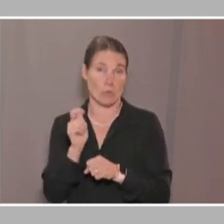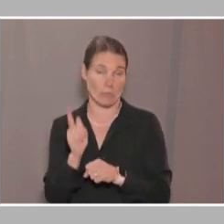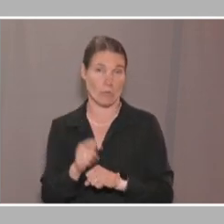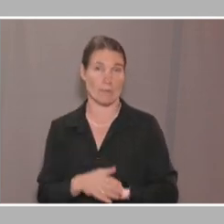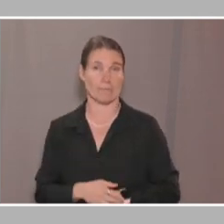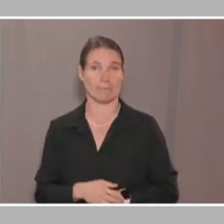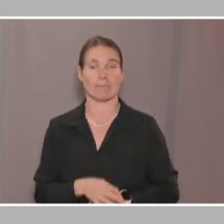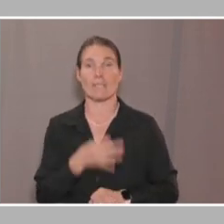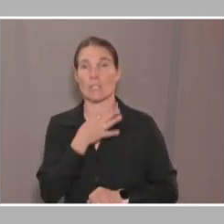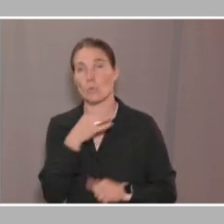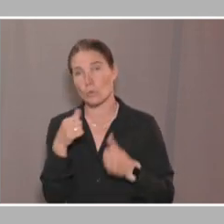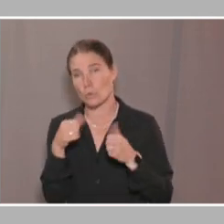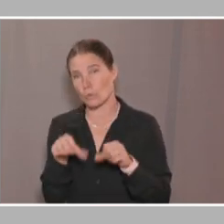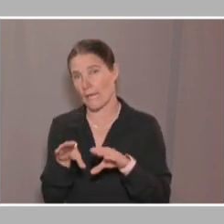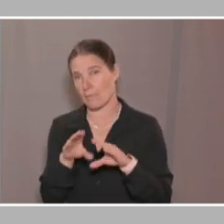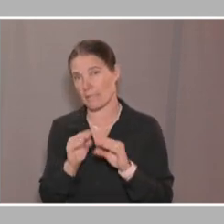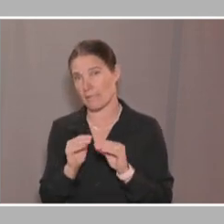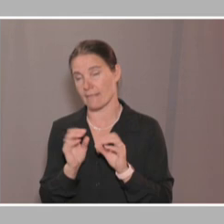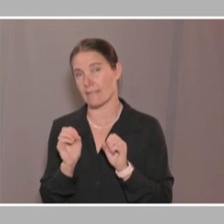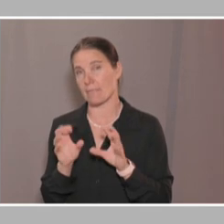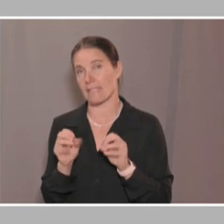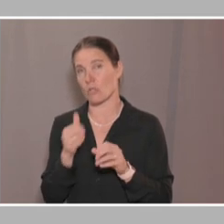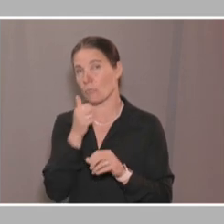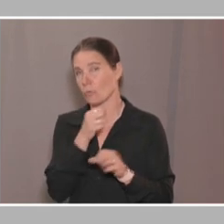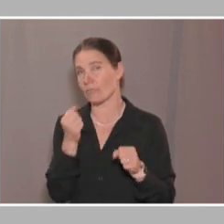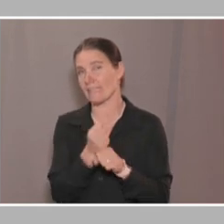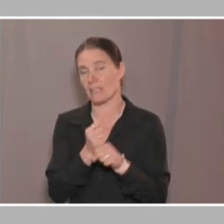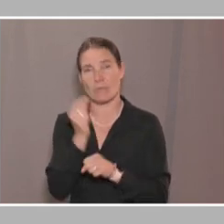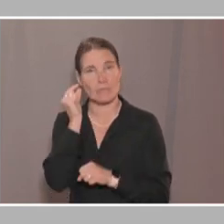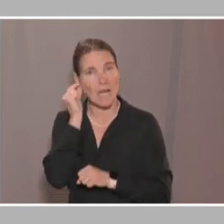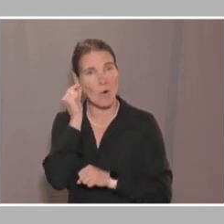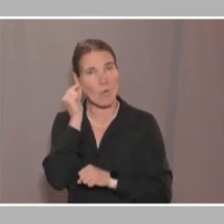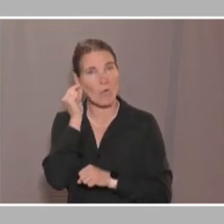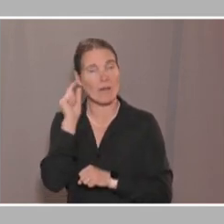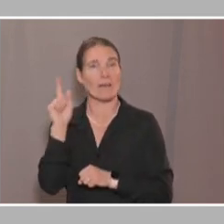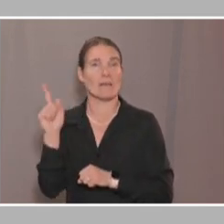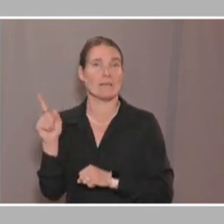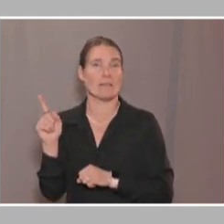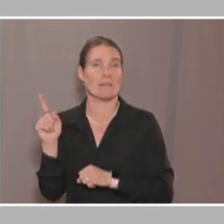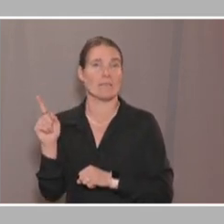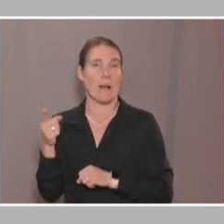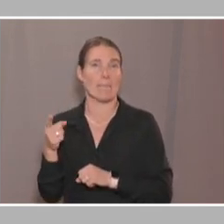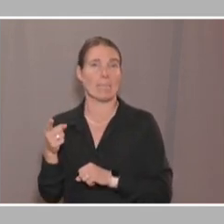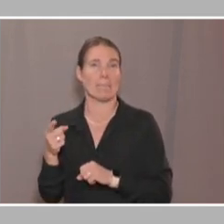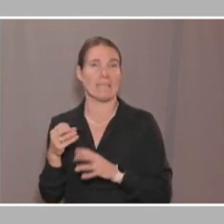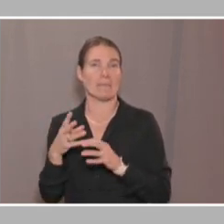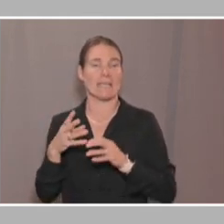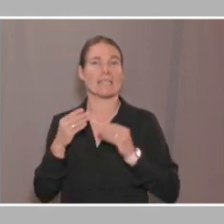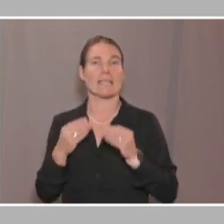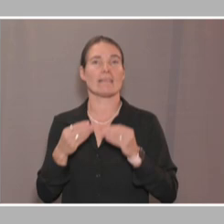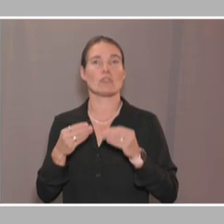notgedrungene Akzeptanz der ledigen, berufstätigen Frau korrespondierte aber mit der Reetablierung klassischer